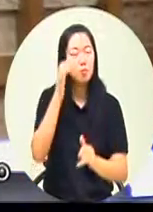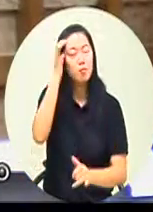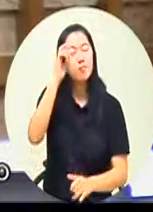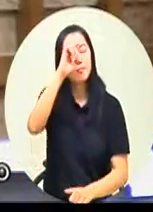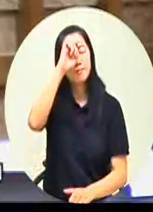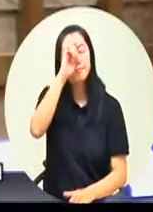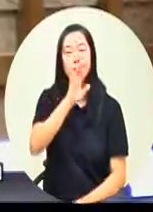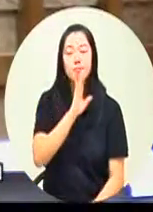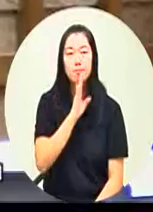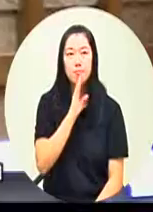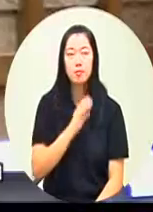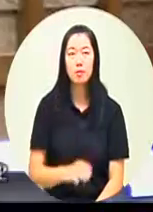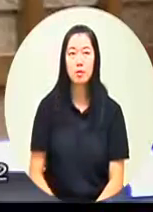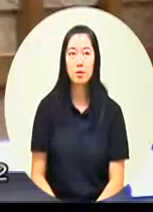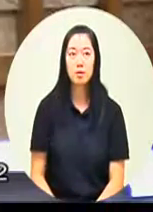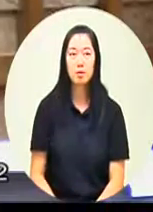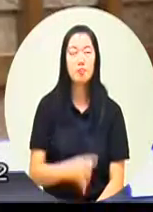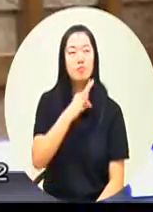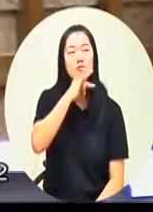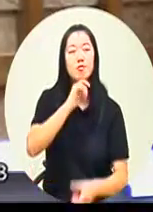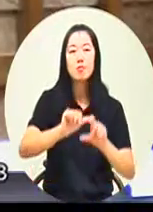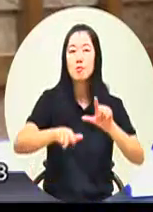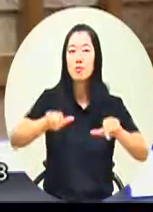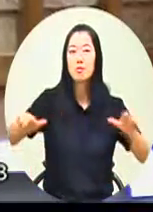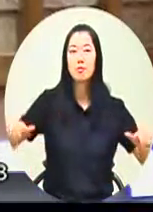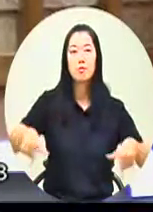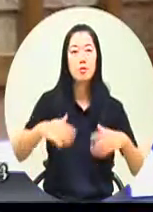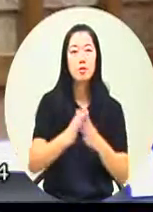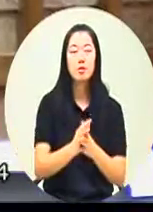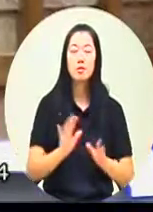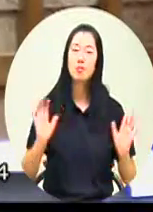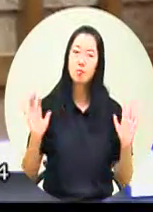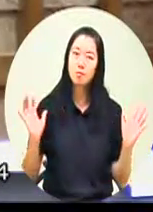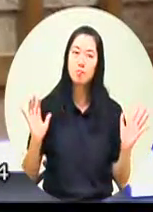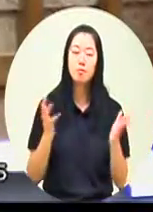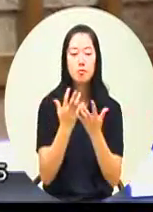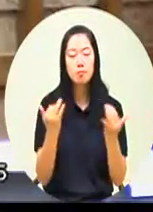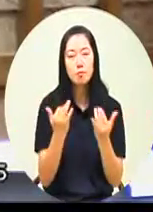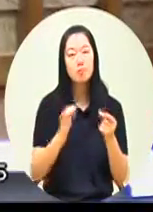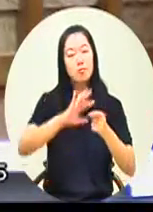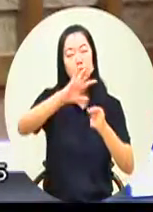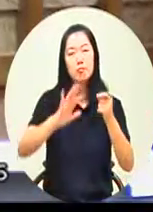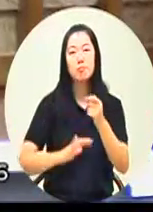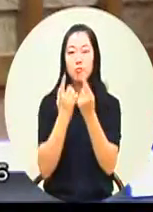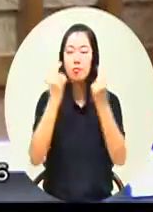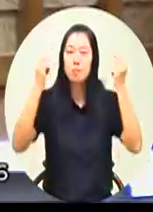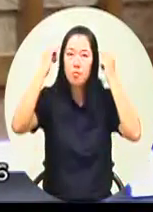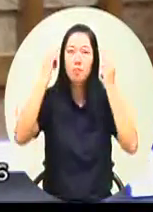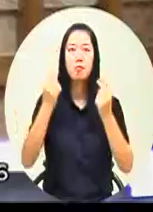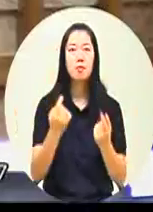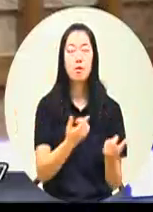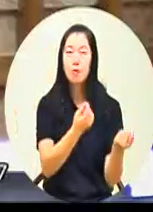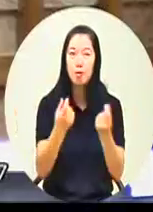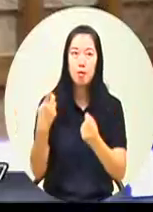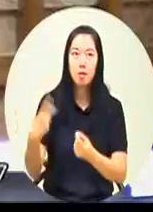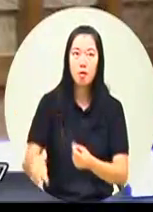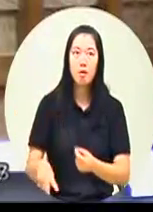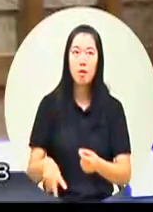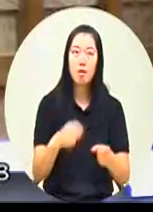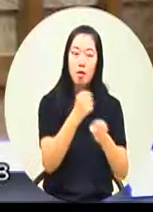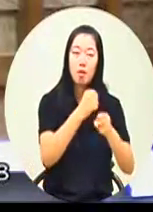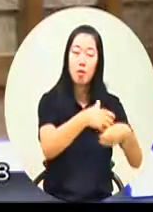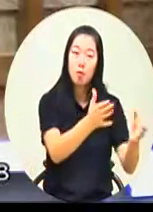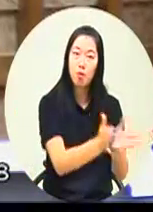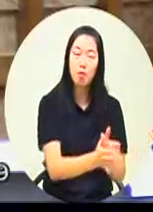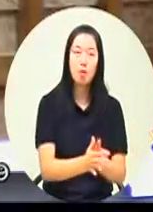待啊，不论各种年龄层哦，小朋友、小学、中学、大学、高中，还有我们的上班族，还有